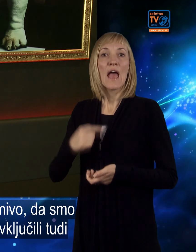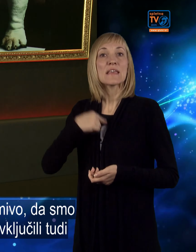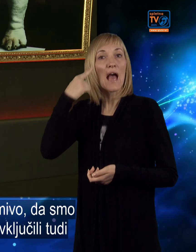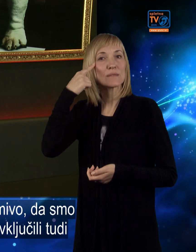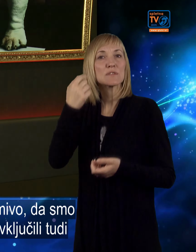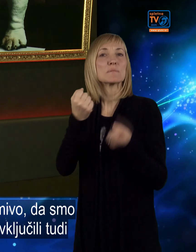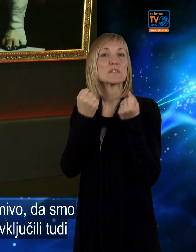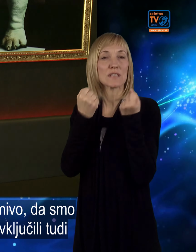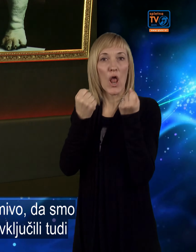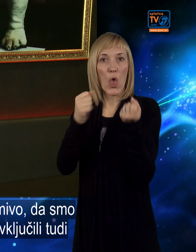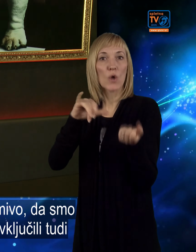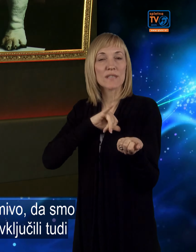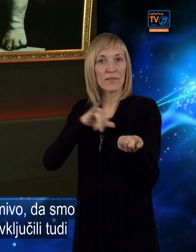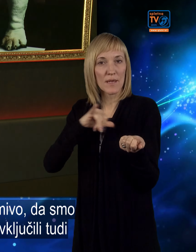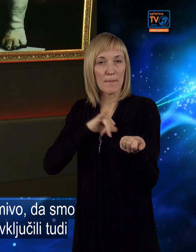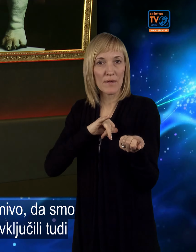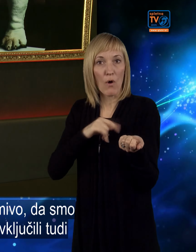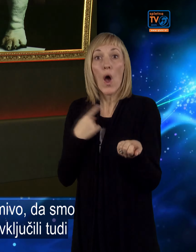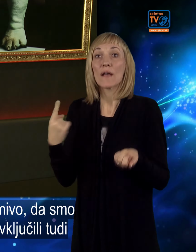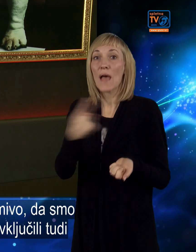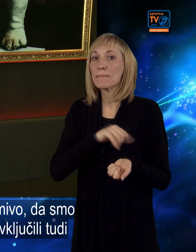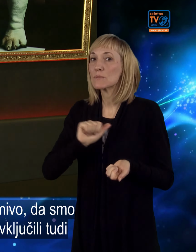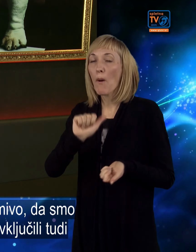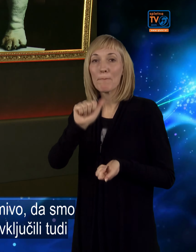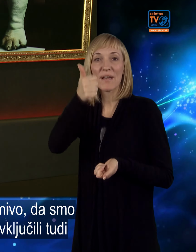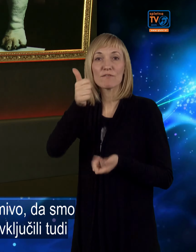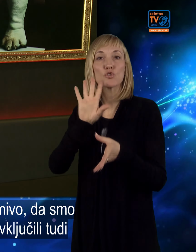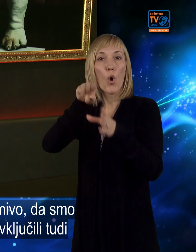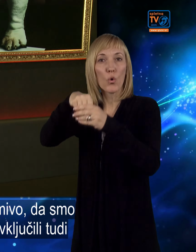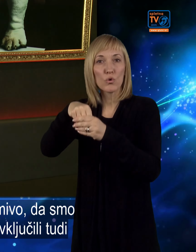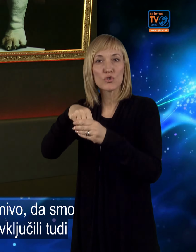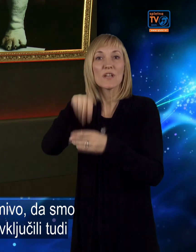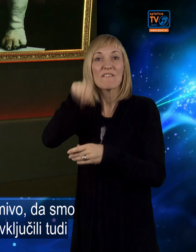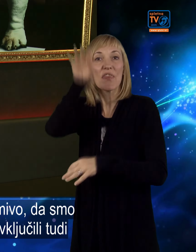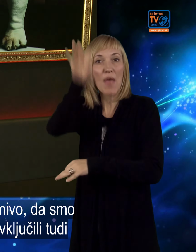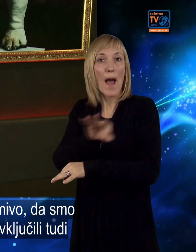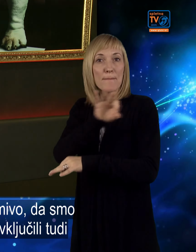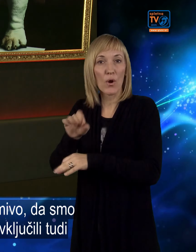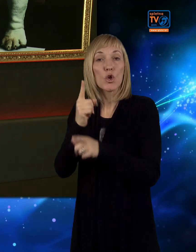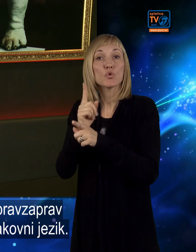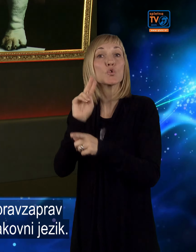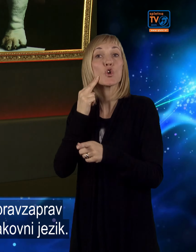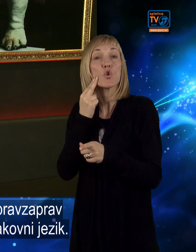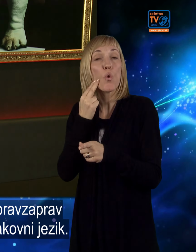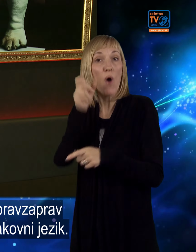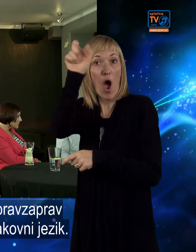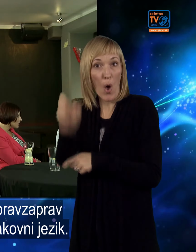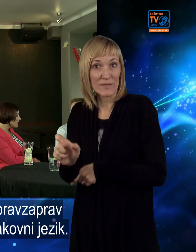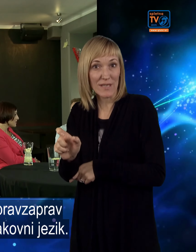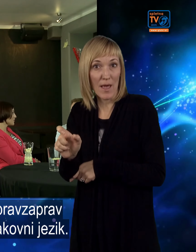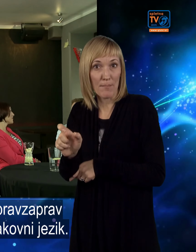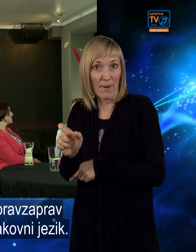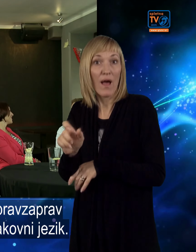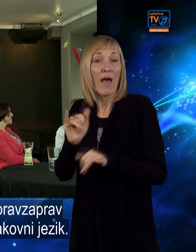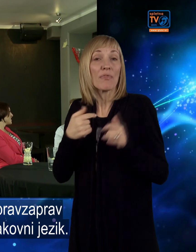Zdi se mi zelo zanimivo, da smo prvič vključili v takšen projekt tudi gluho osebo, torej zato,